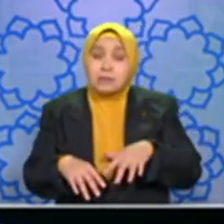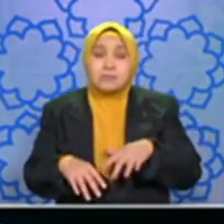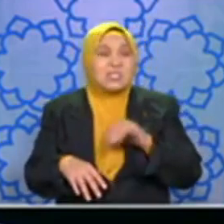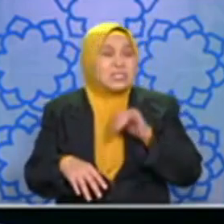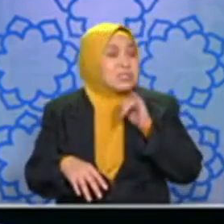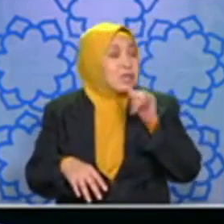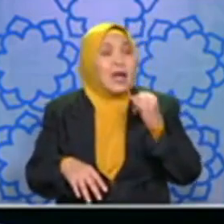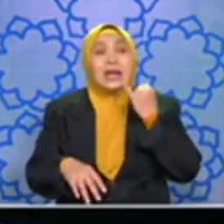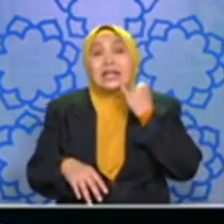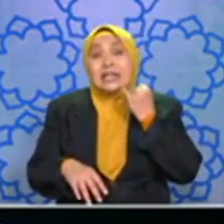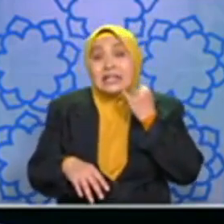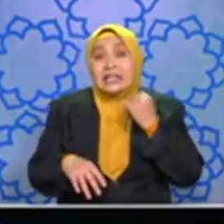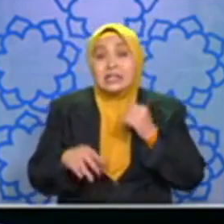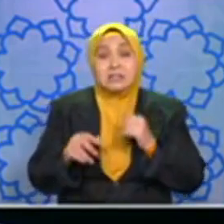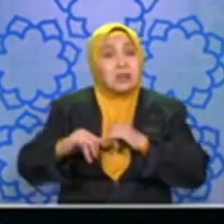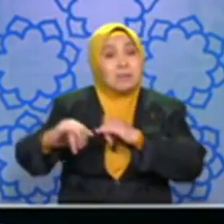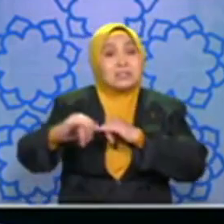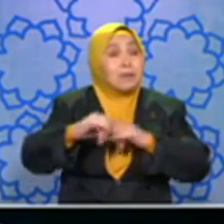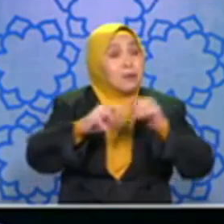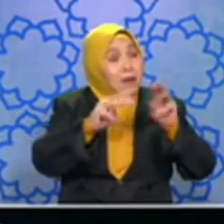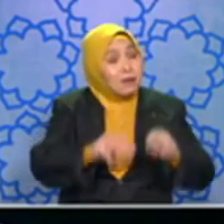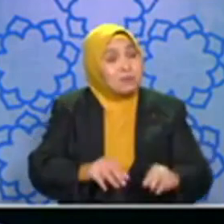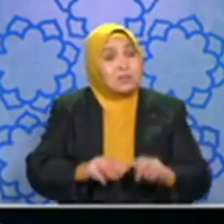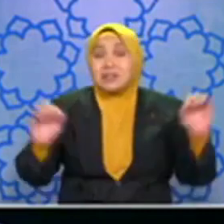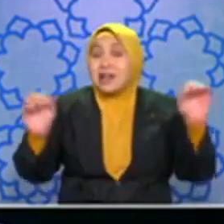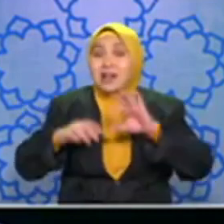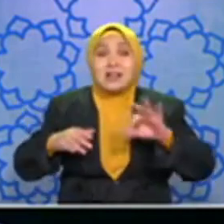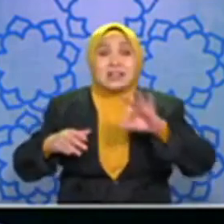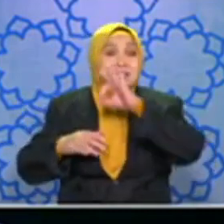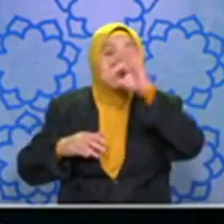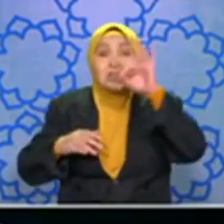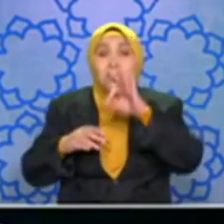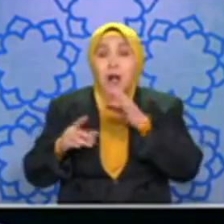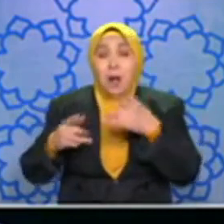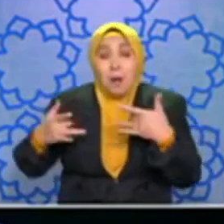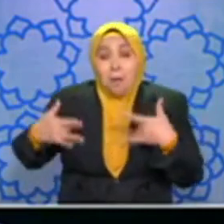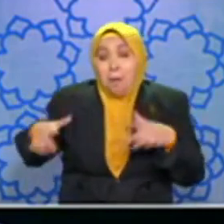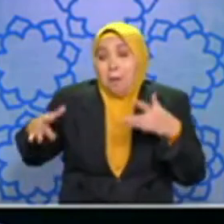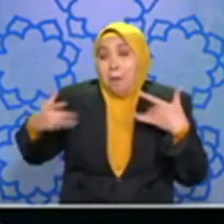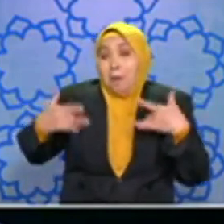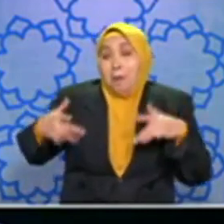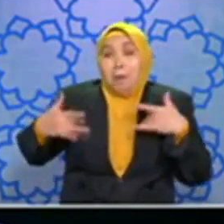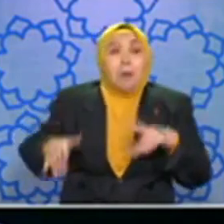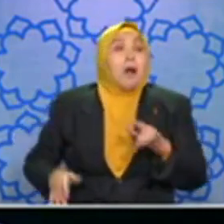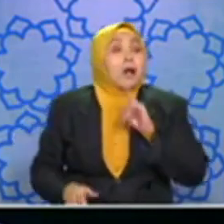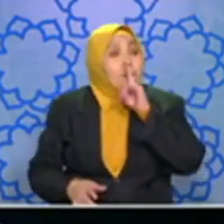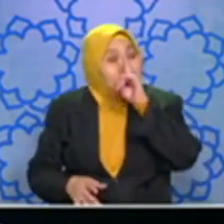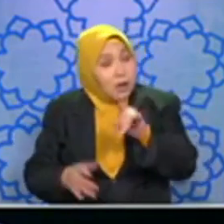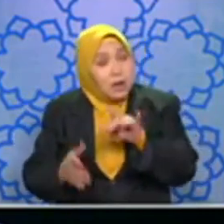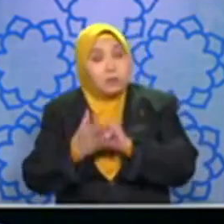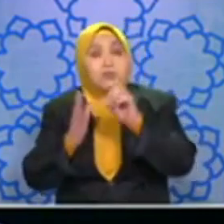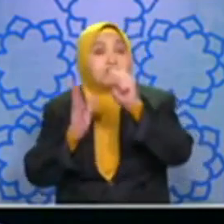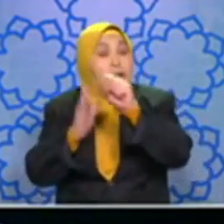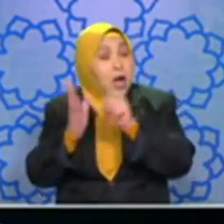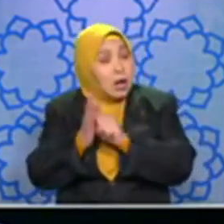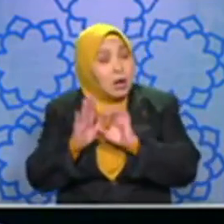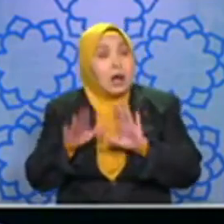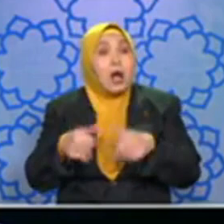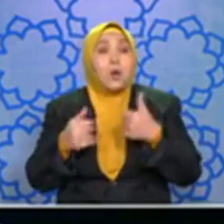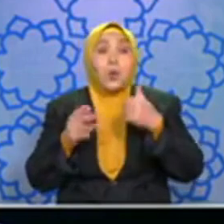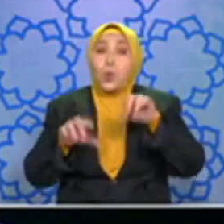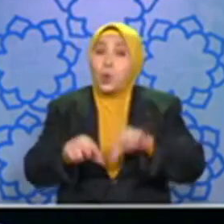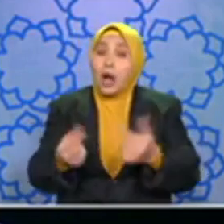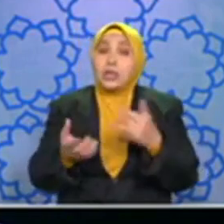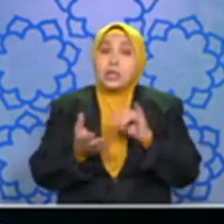dengki sesama manusia, ya, tidak ada jiwa menafikan kebenaran, itu antara syarat bagaimana Quran itu